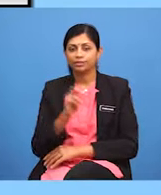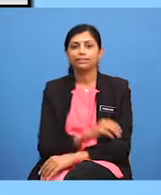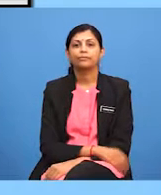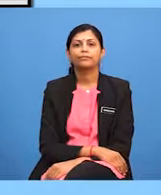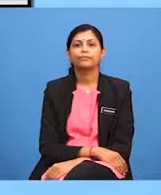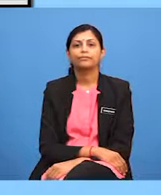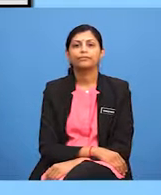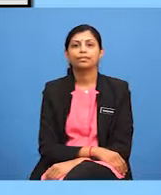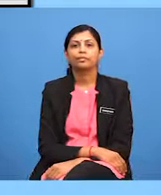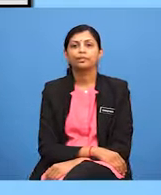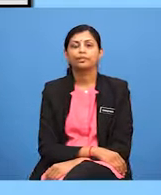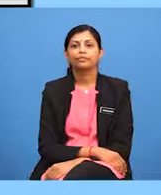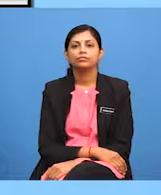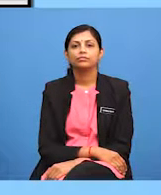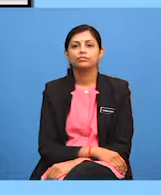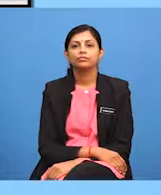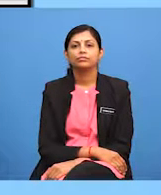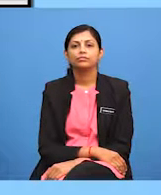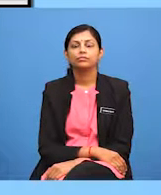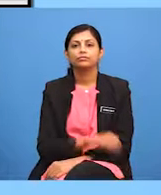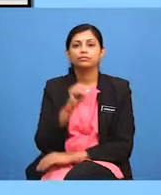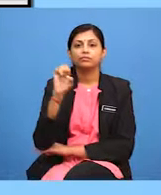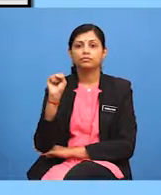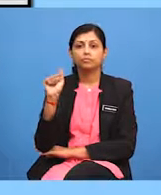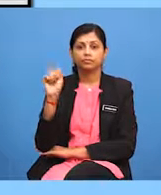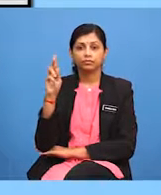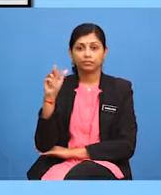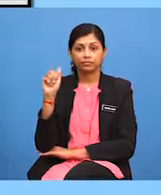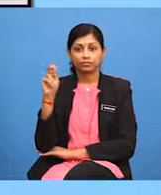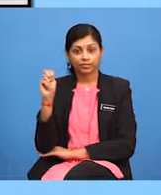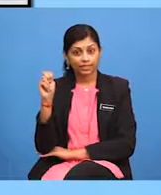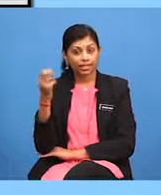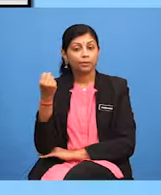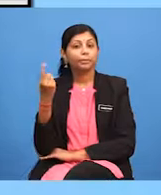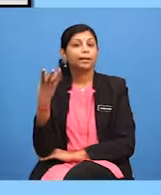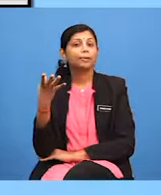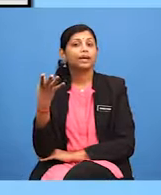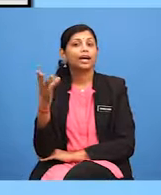0.5 Newton. Manakala sasaran adalah